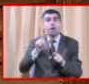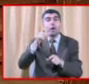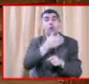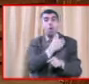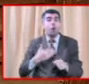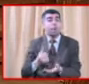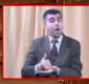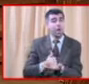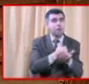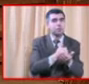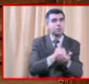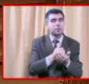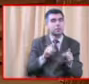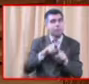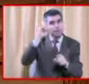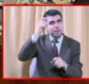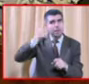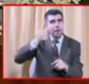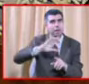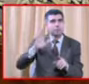اللي خصو يديروا. والسلام وشكرا.